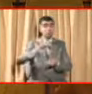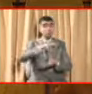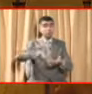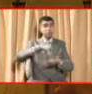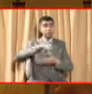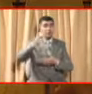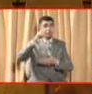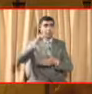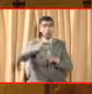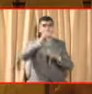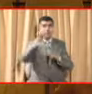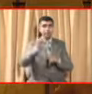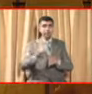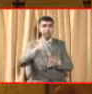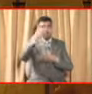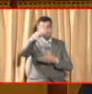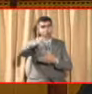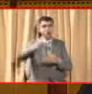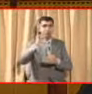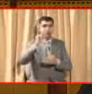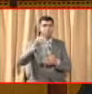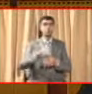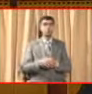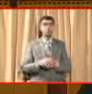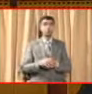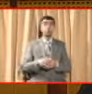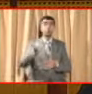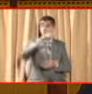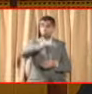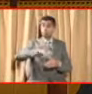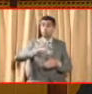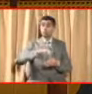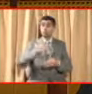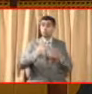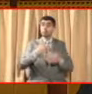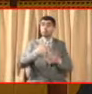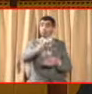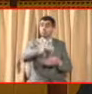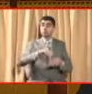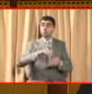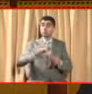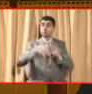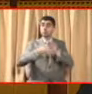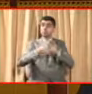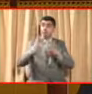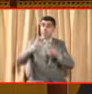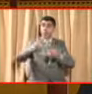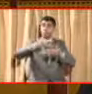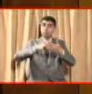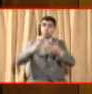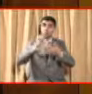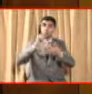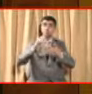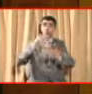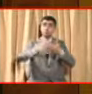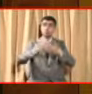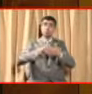البلدين. ووفقا لهذا الاتفاق يشجع كل من الطرفين المتعاقدين فوق ترابه استثمارات الطرف